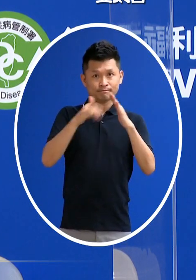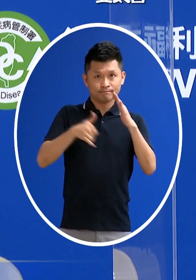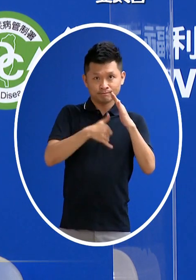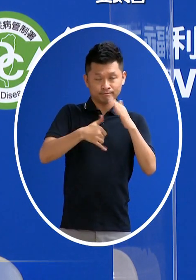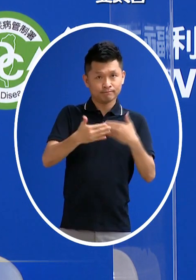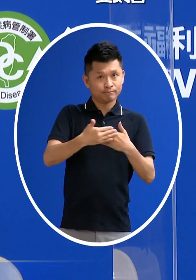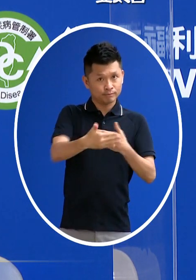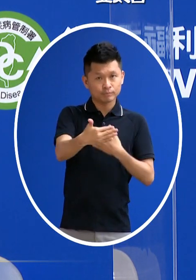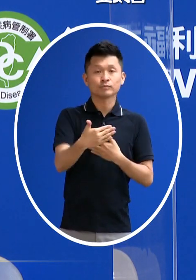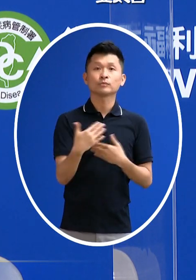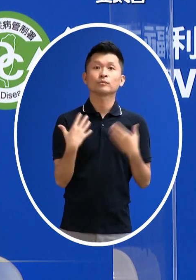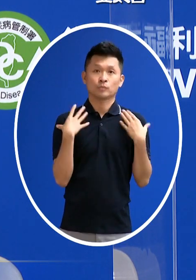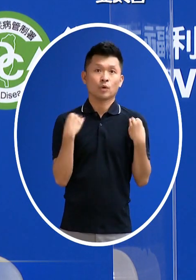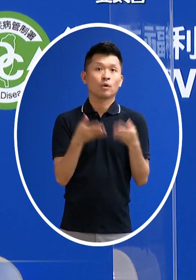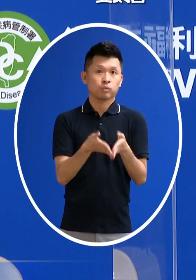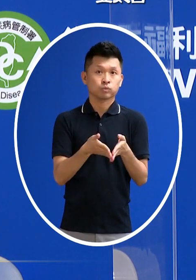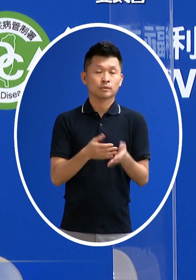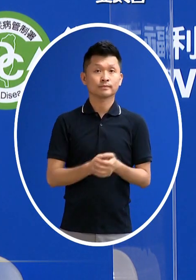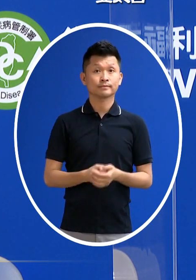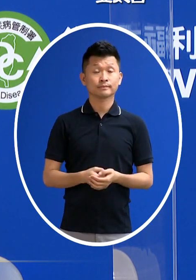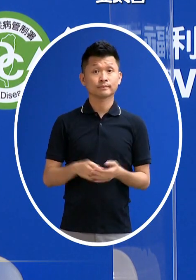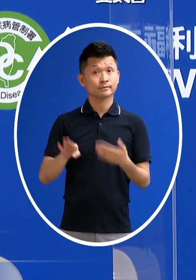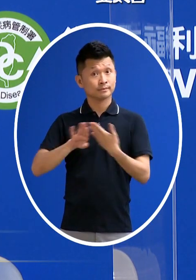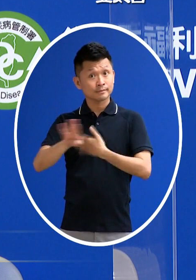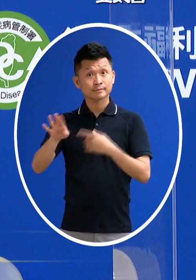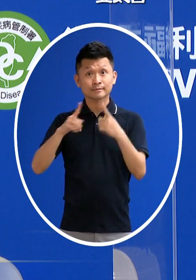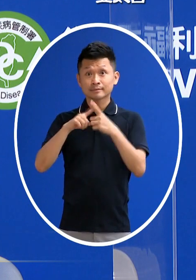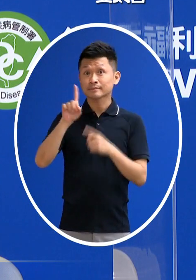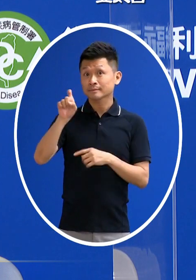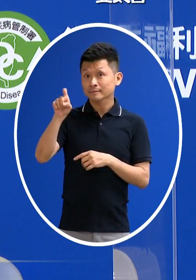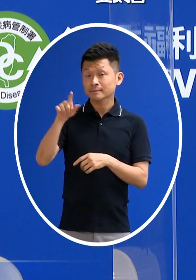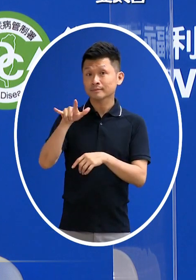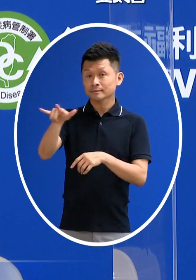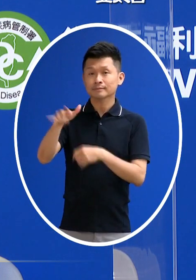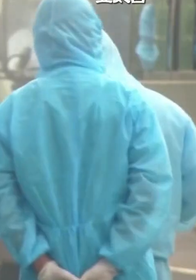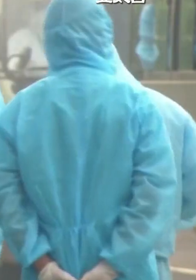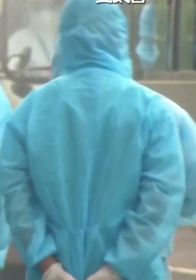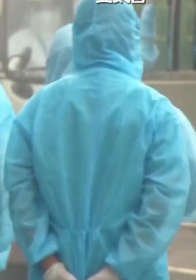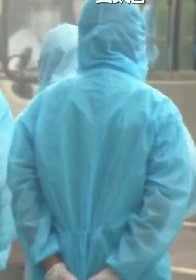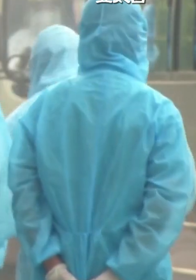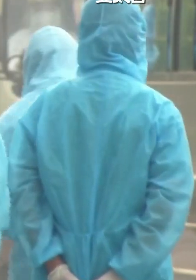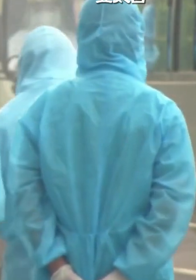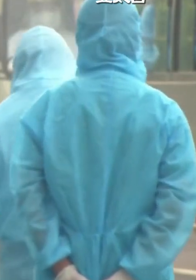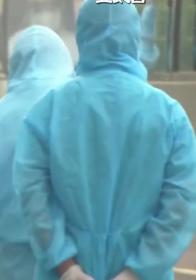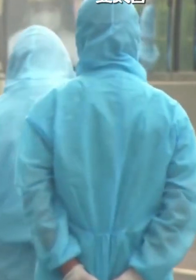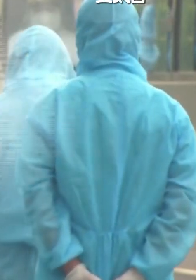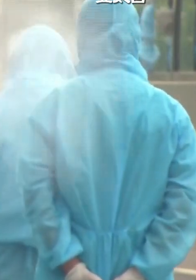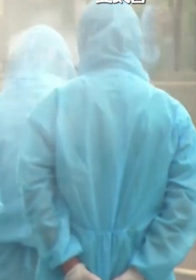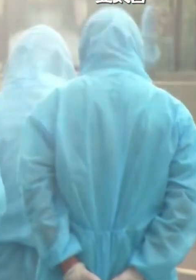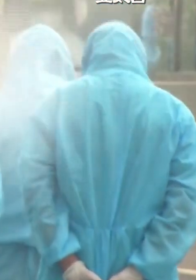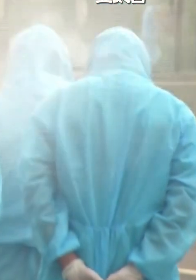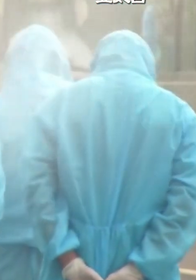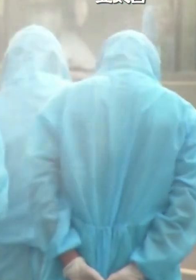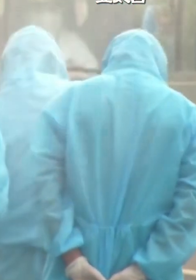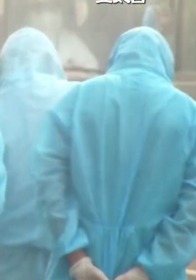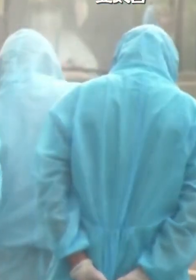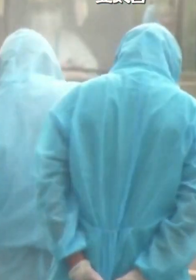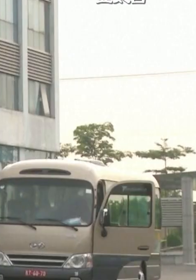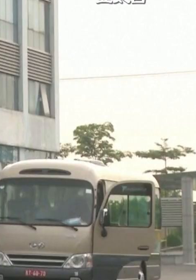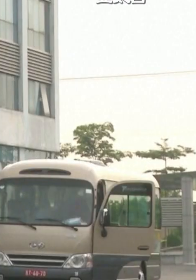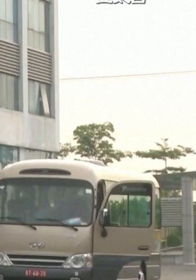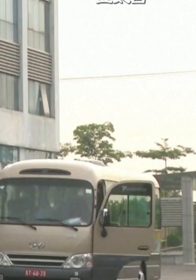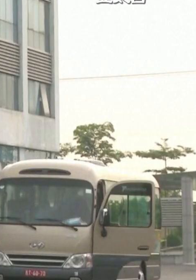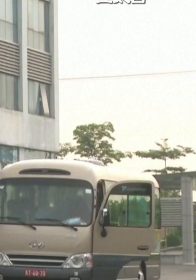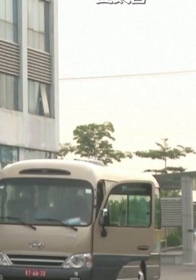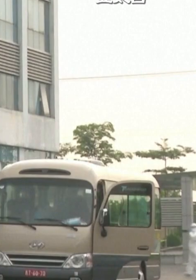对象，那其余11人同班机的机组员都有适当的防护。 陈时中也再次强调，